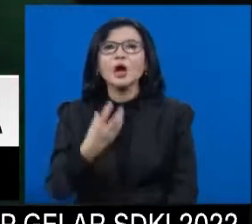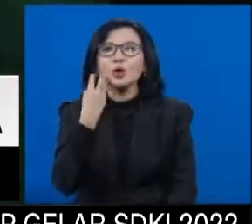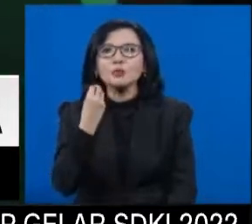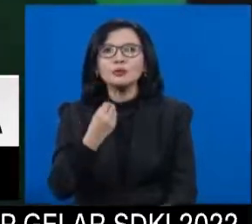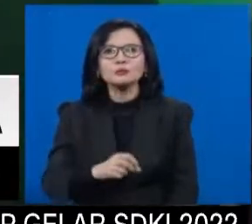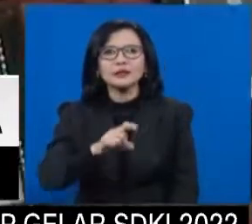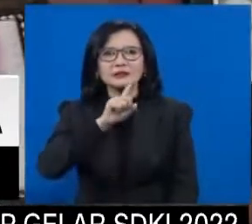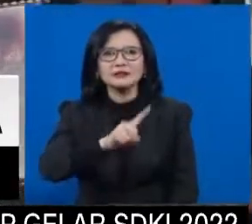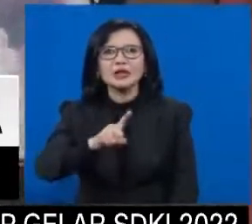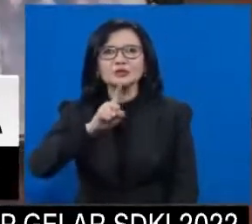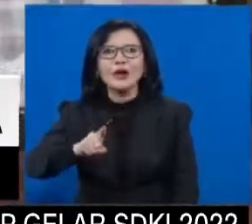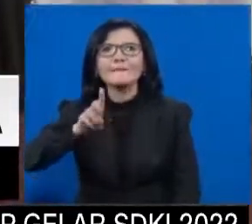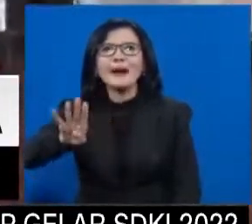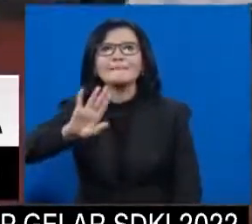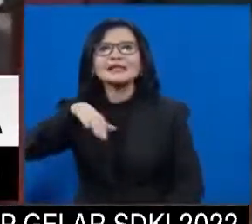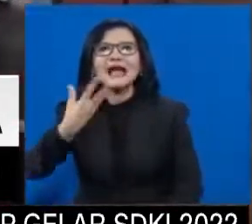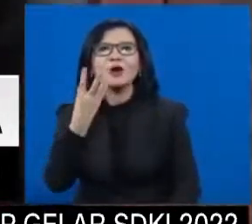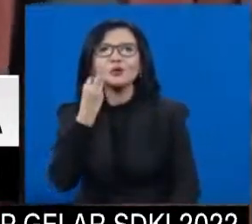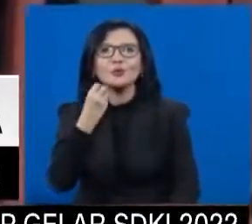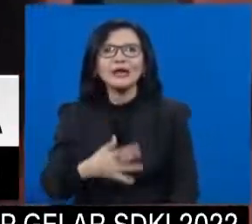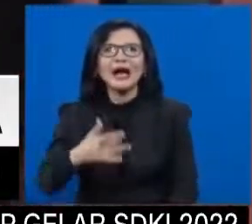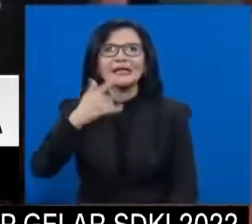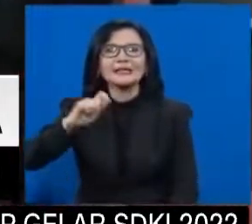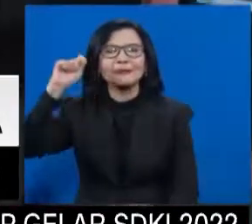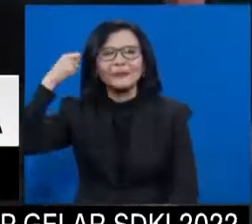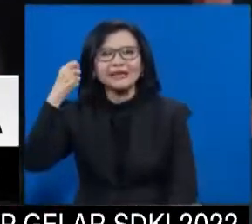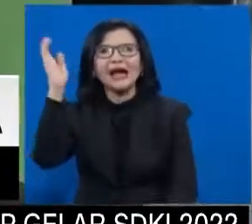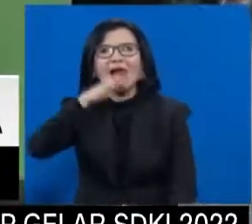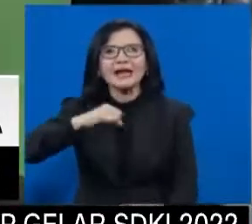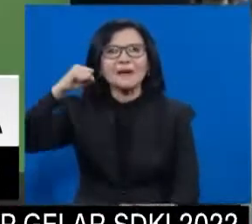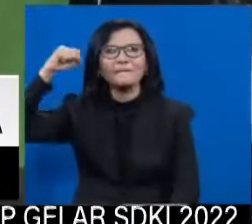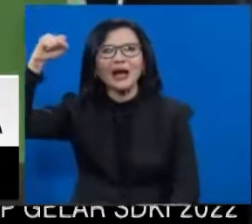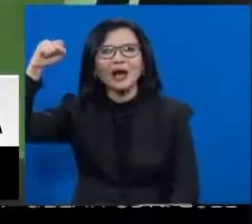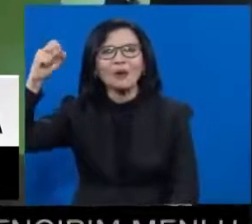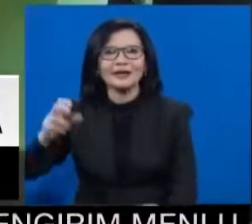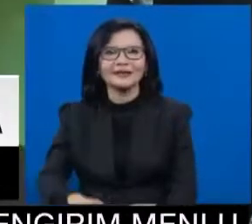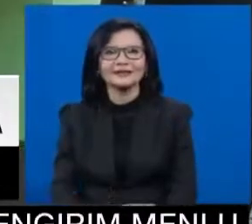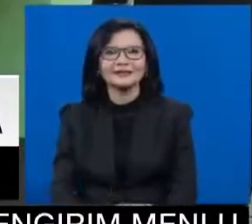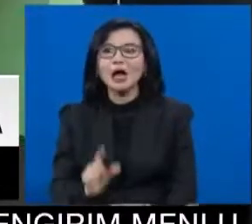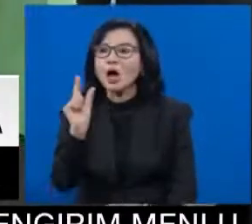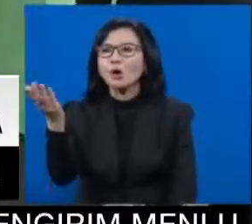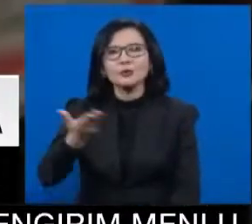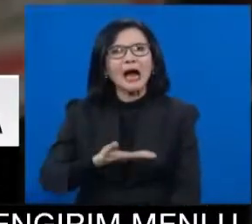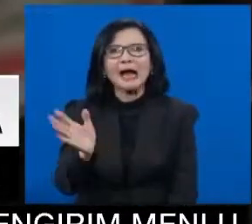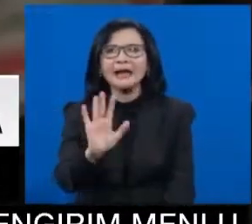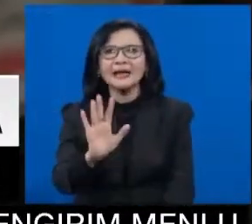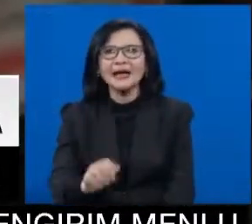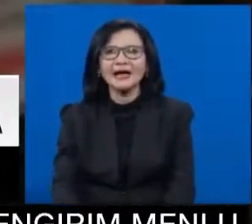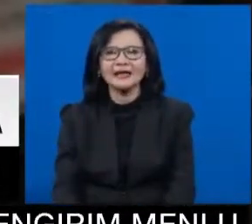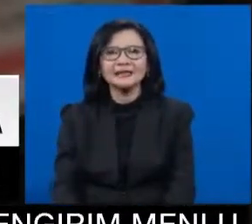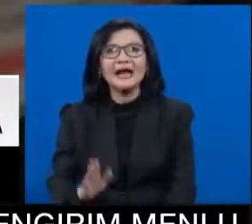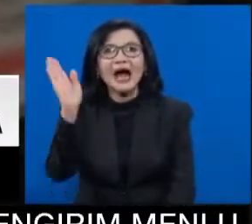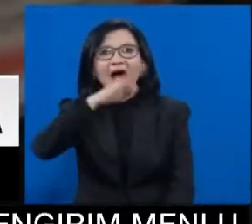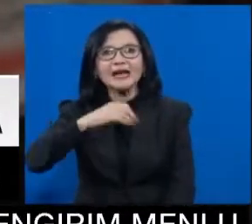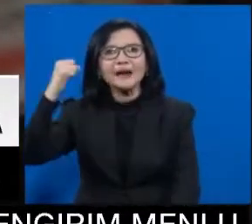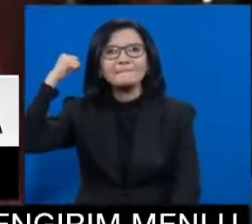114 tahun, tetap merayakan Hari Pahlawan di rumahnya yang sederhana, meski tidak ada undangan upacara dari pemerintah. Di Hari Pahlawan